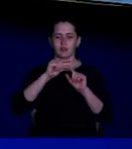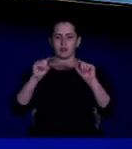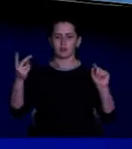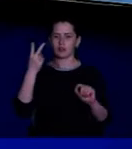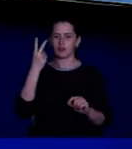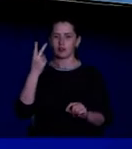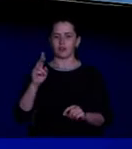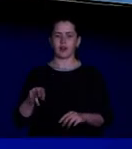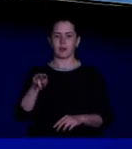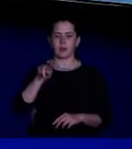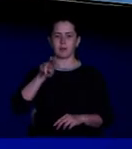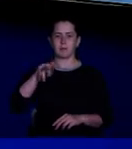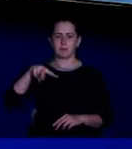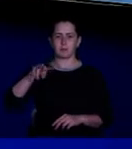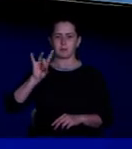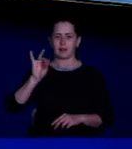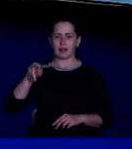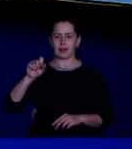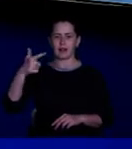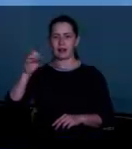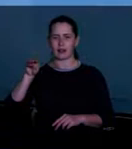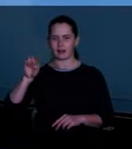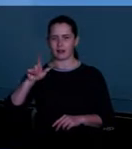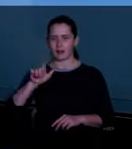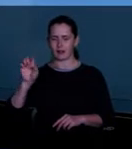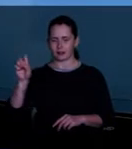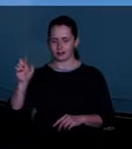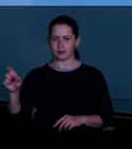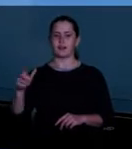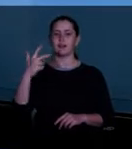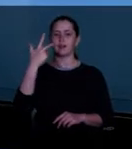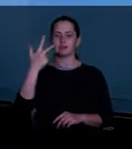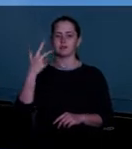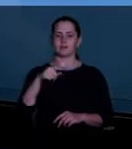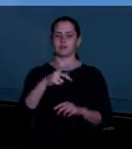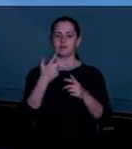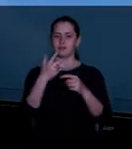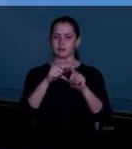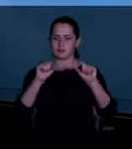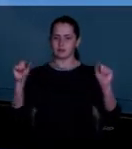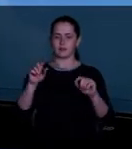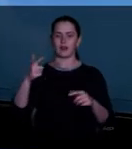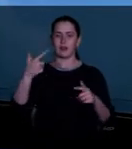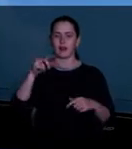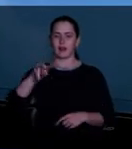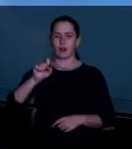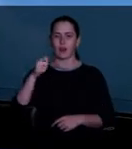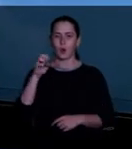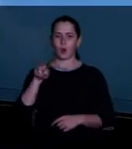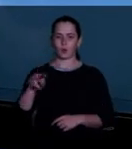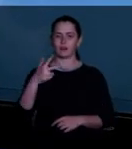два прилагательных. Третья строка – три глагола. Четвертая строка